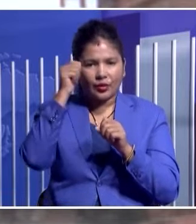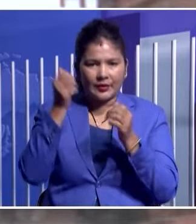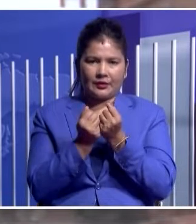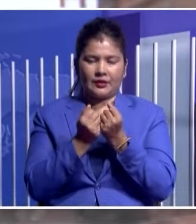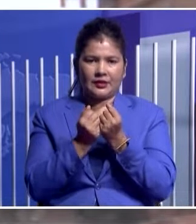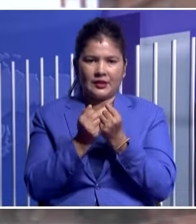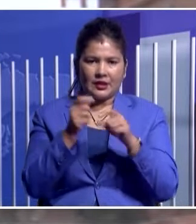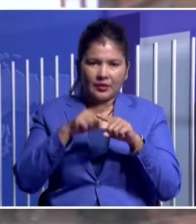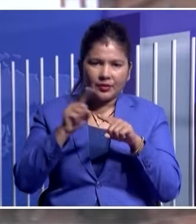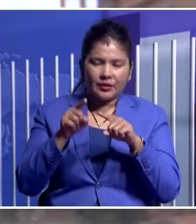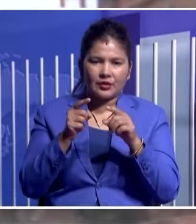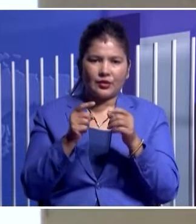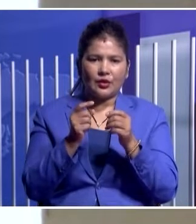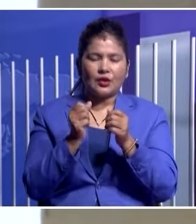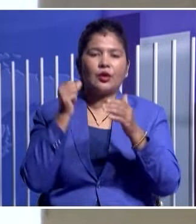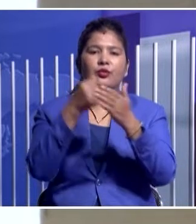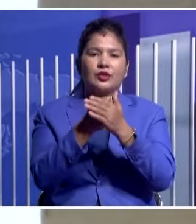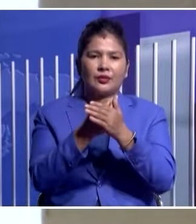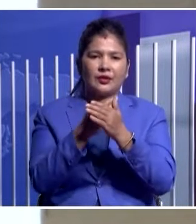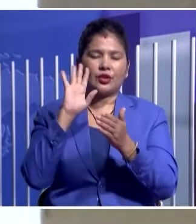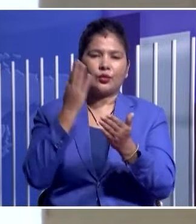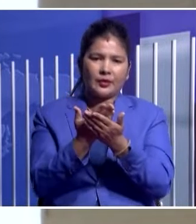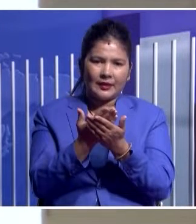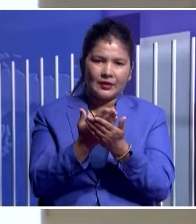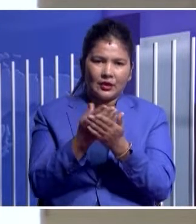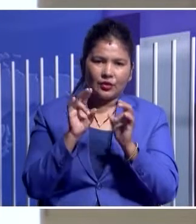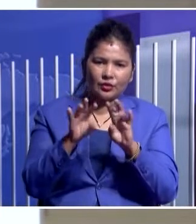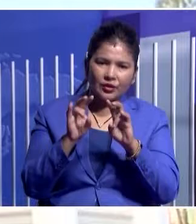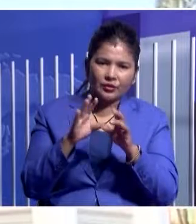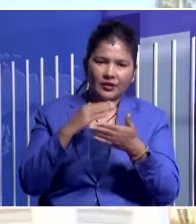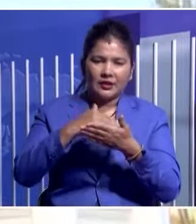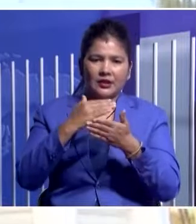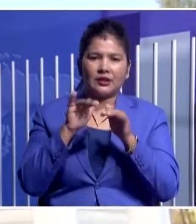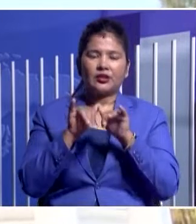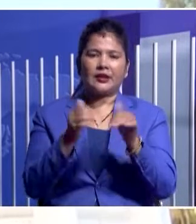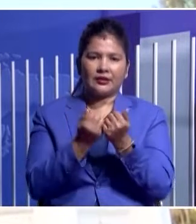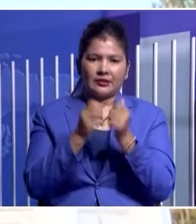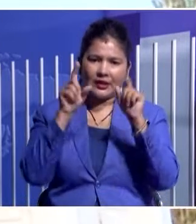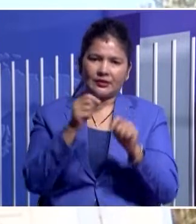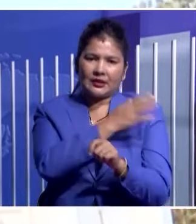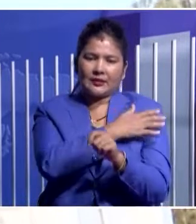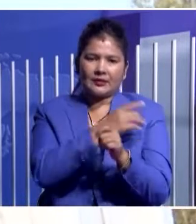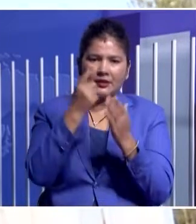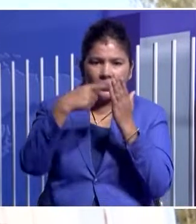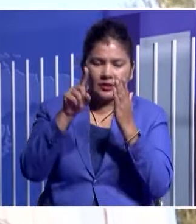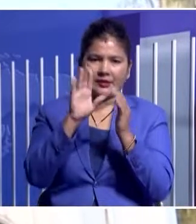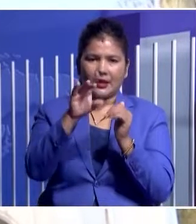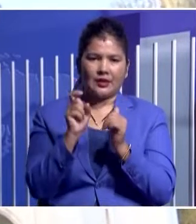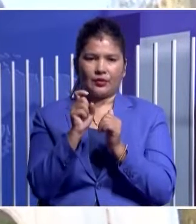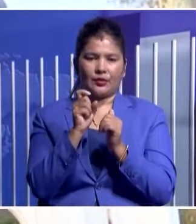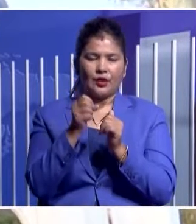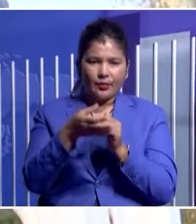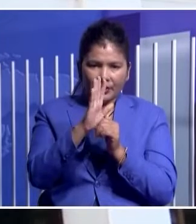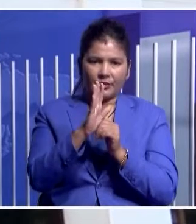खर्चको विवरण बुझाउने तथा नबुझाउने उम्मेदवारको विवरण छुट्टा छुट्टै तयार गरी आवश्यक कारवाहीका लागि सिफारिस सहितको आयोगमा